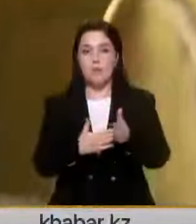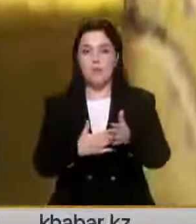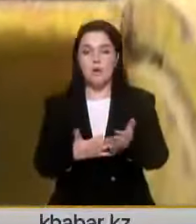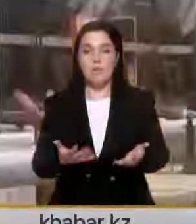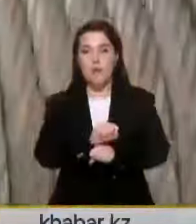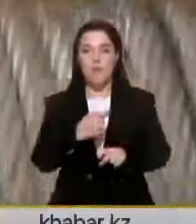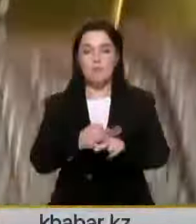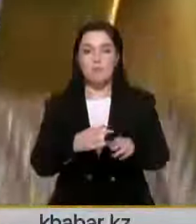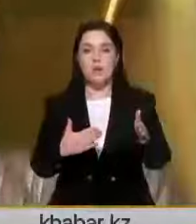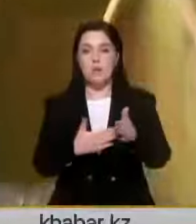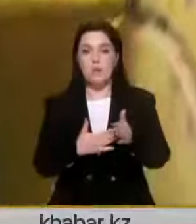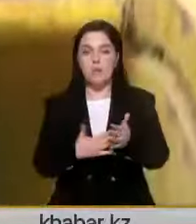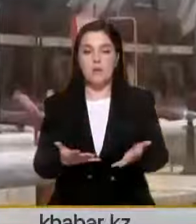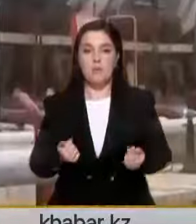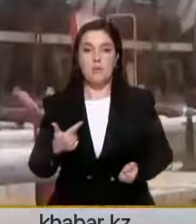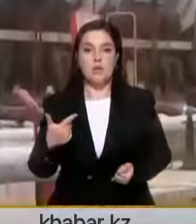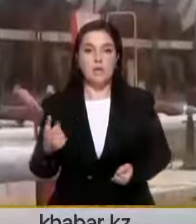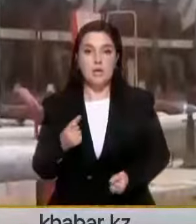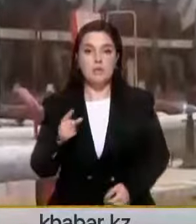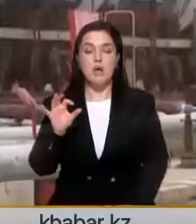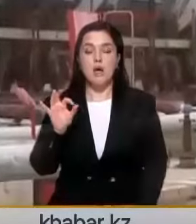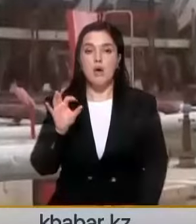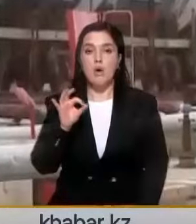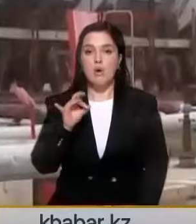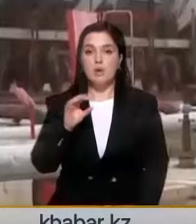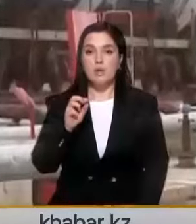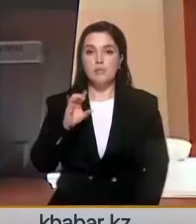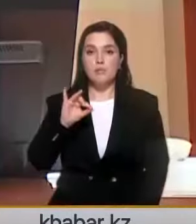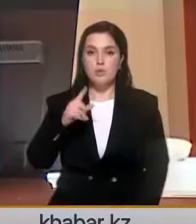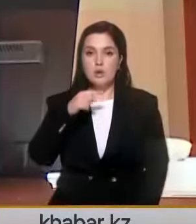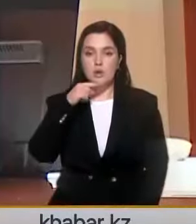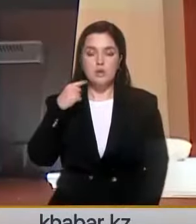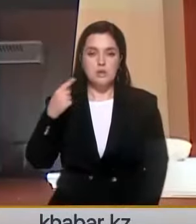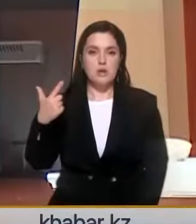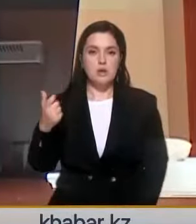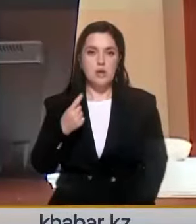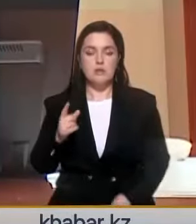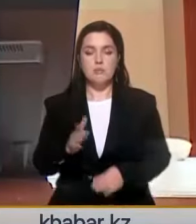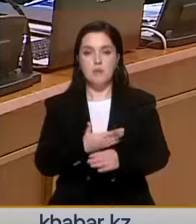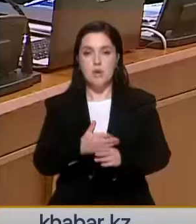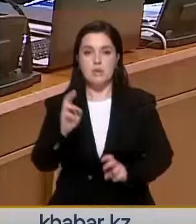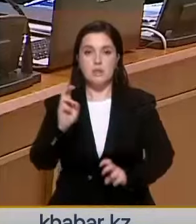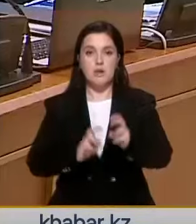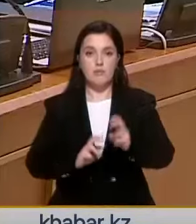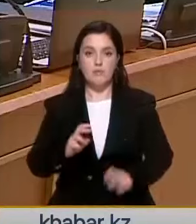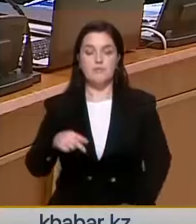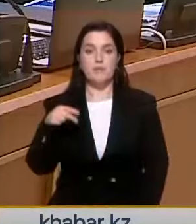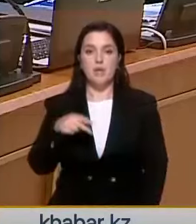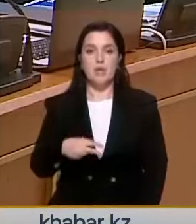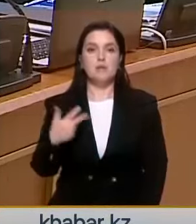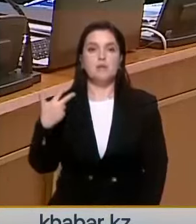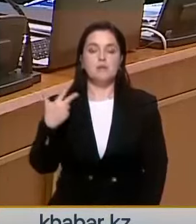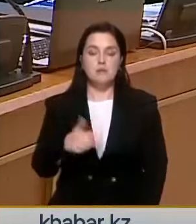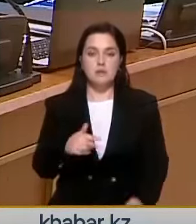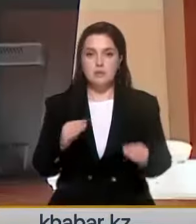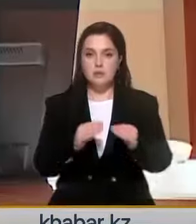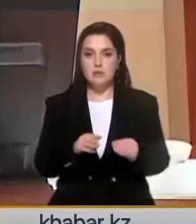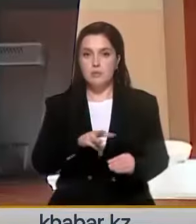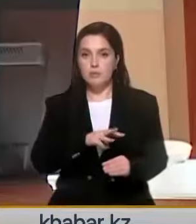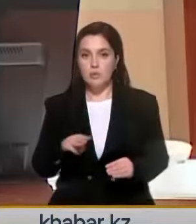на приём газа оренбургским газоперерабатывающим заводом к три да 10 млн тонн нефти надо фактически